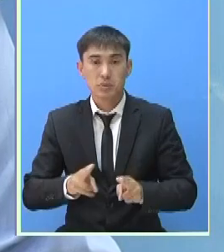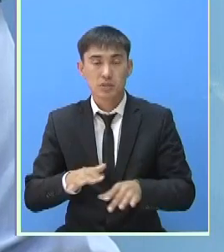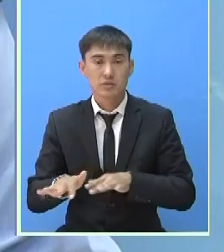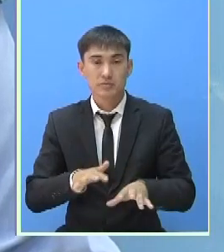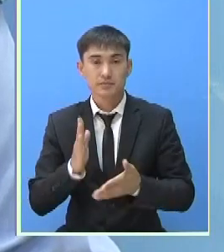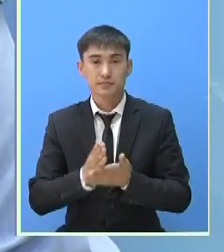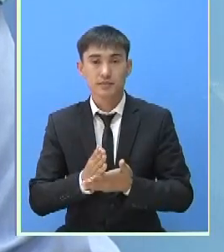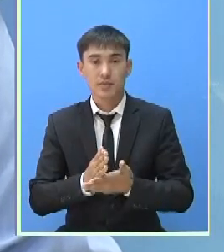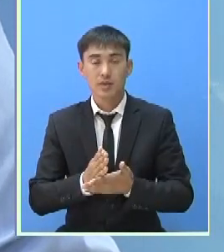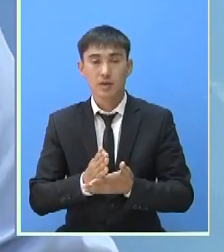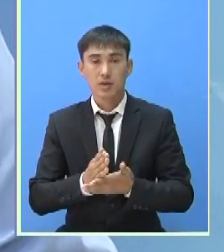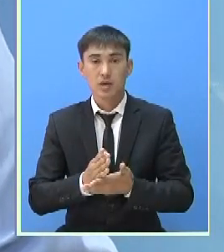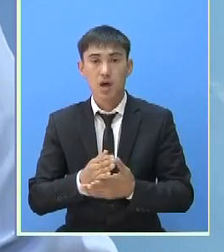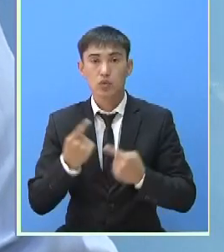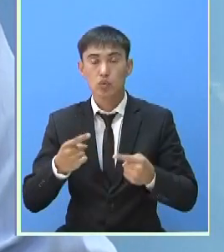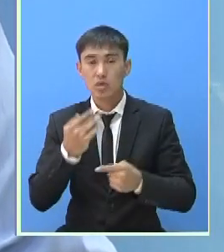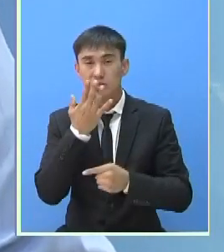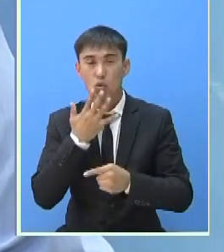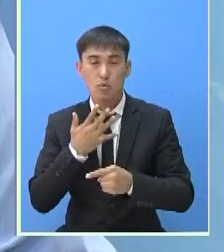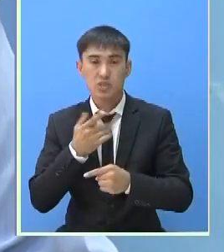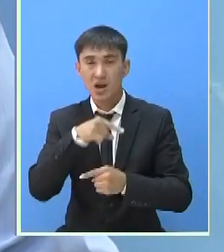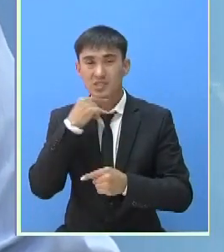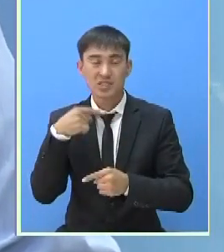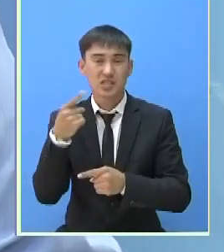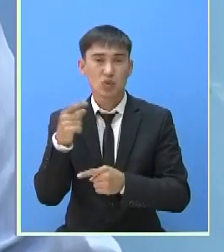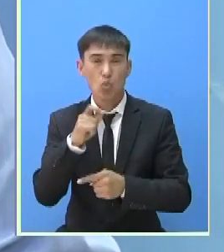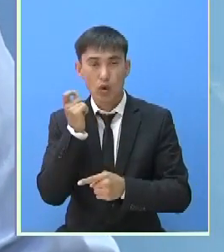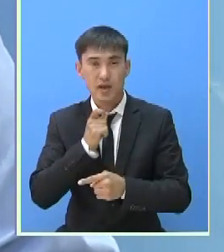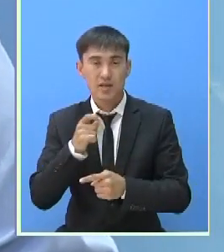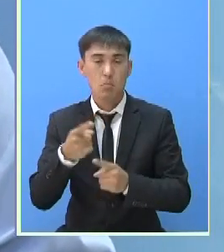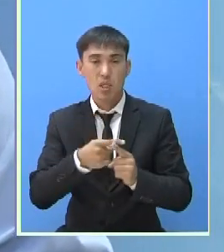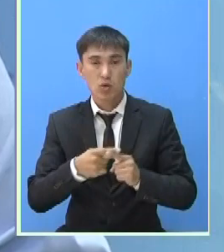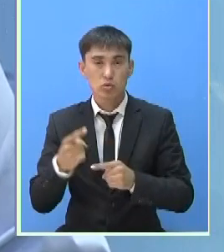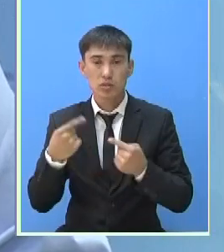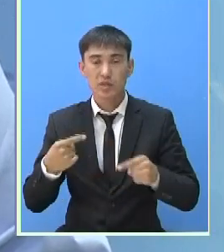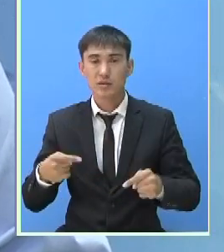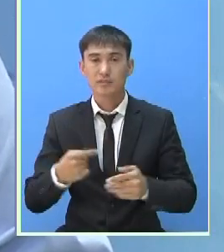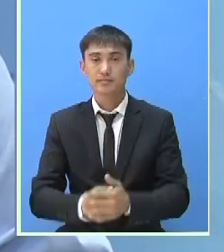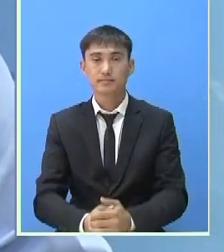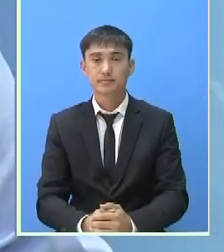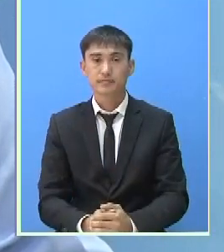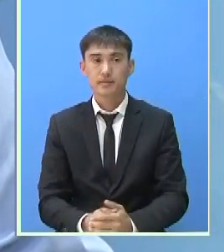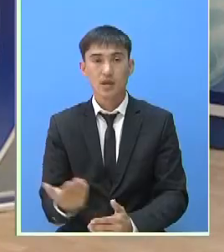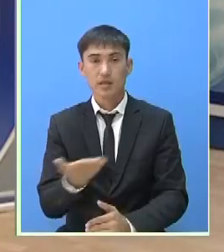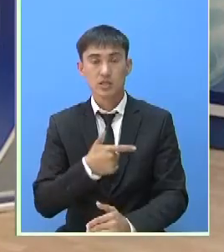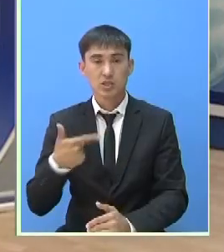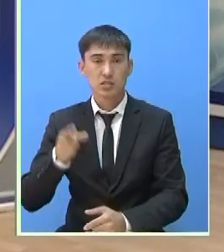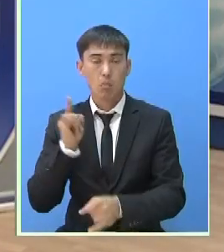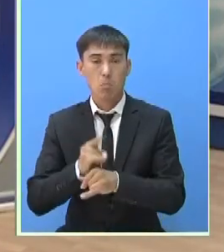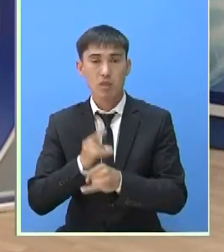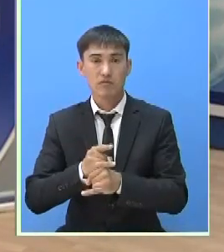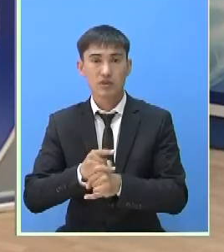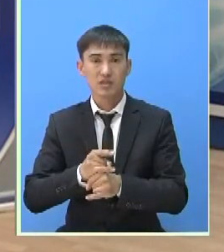основная часть за рубеж уходит, в Россию, в Украину, в Белоруссию, денежные средства вот такой вот уходят. То есть, получается, наших граждан обманывают